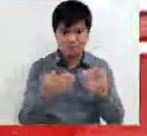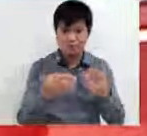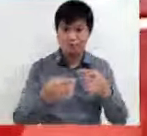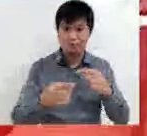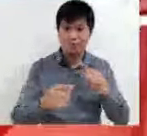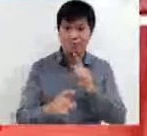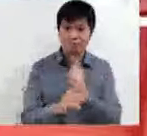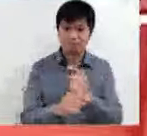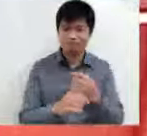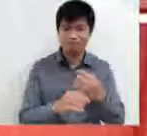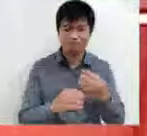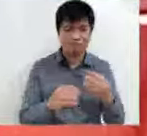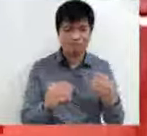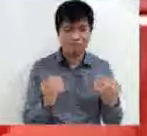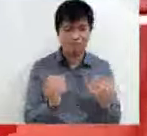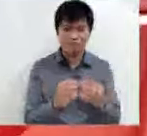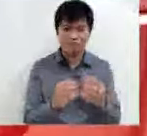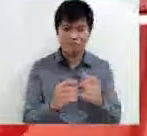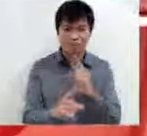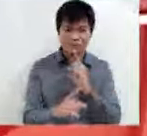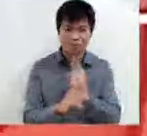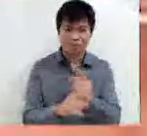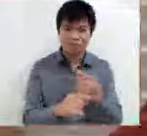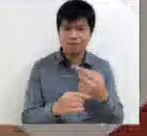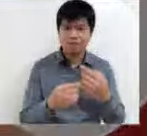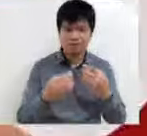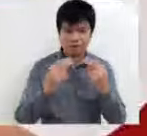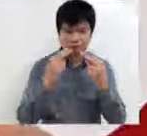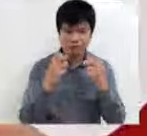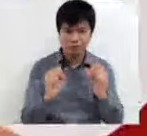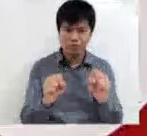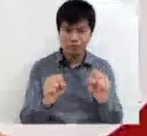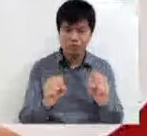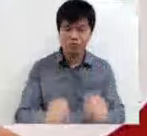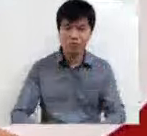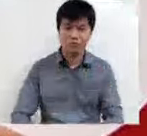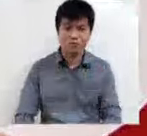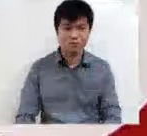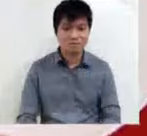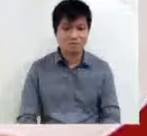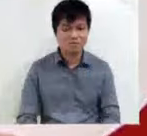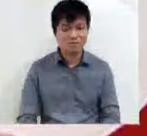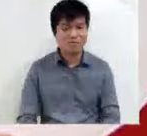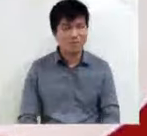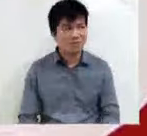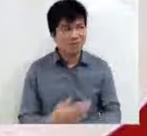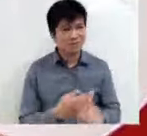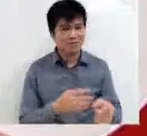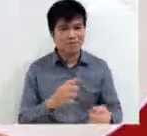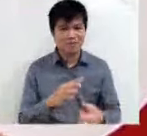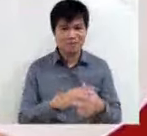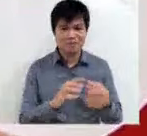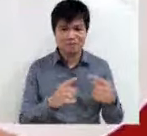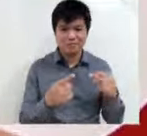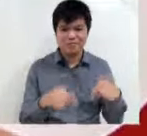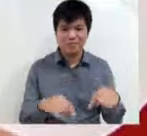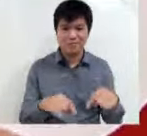nang makatotohanang pagbabalita. Lalabas ulit ako for stories, pero